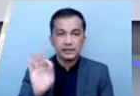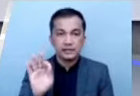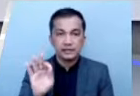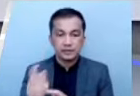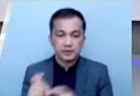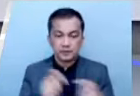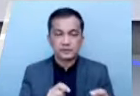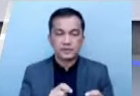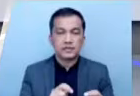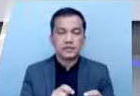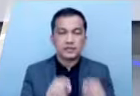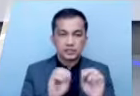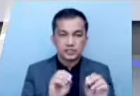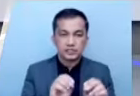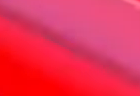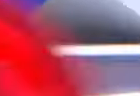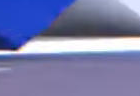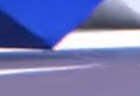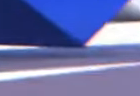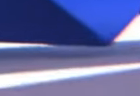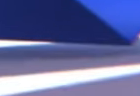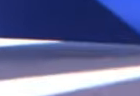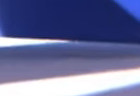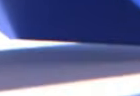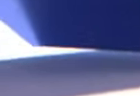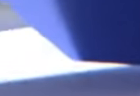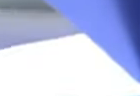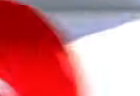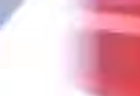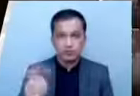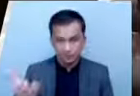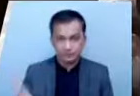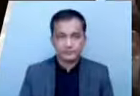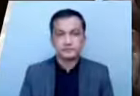assignment. Nakatutok si Marisol Abdurrahman.